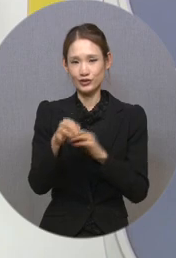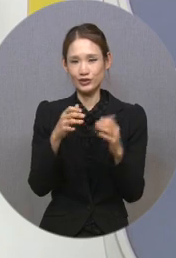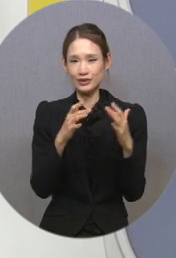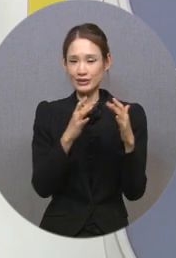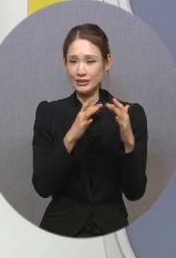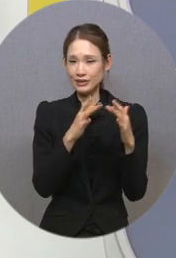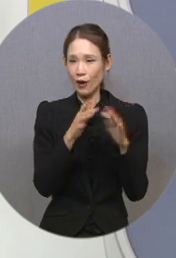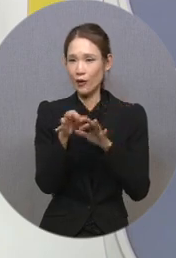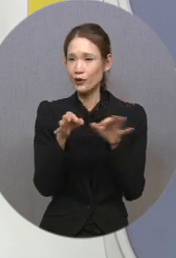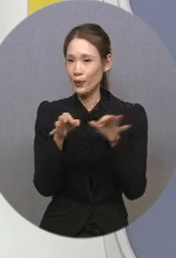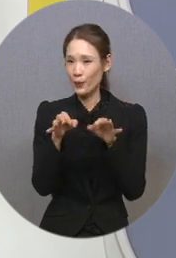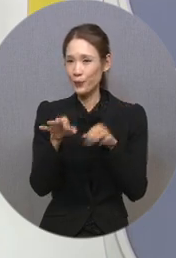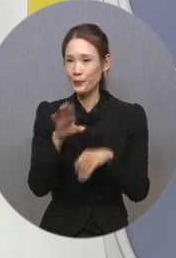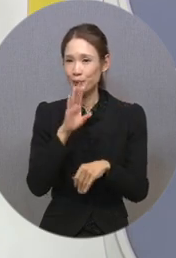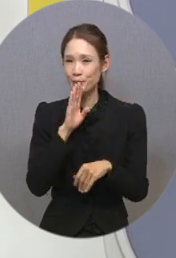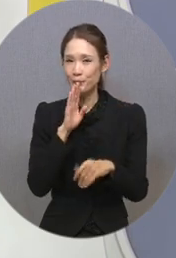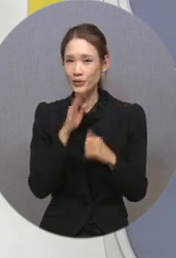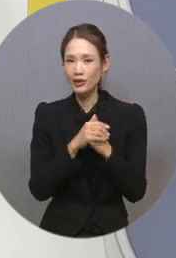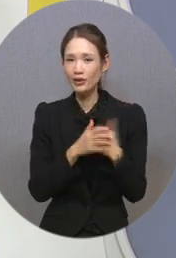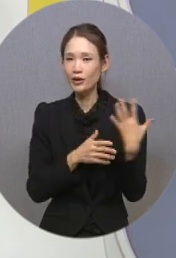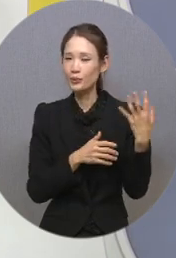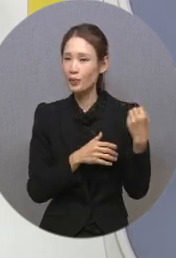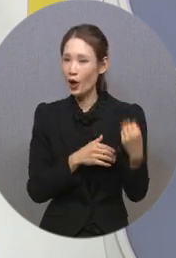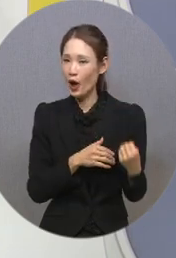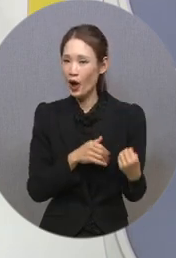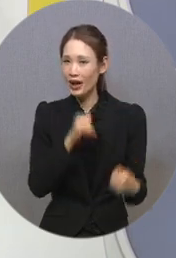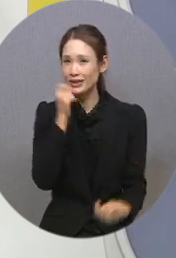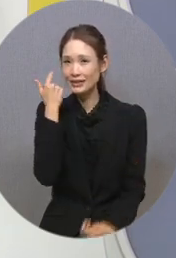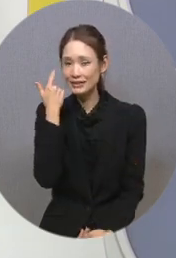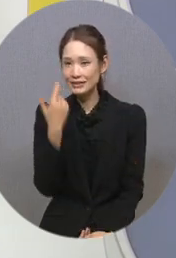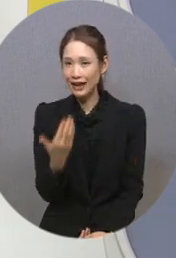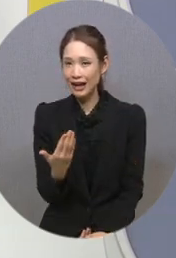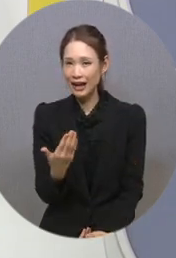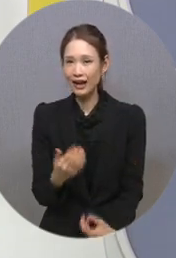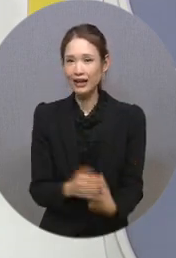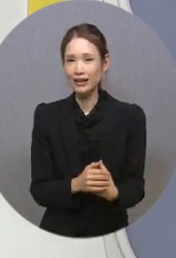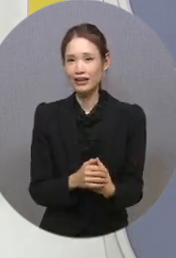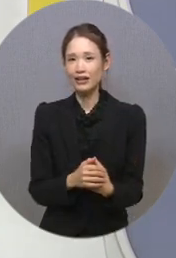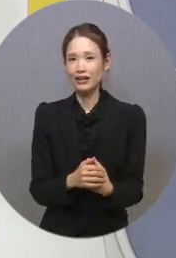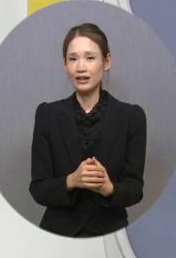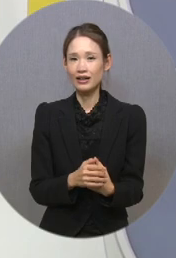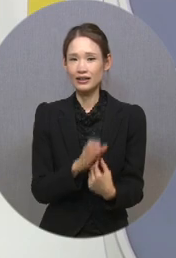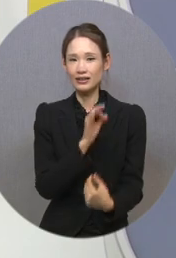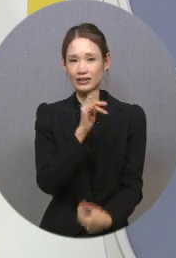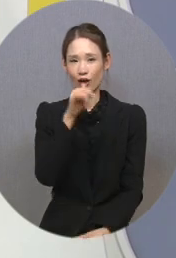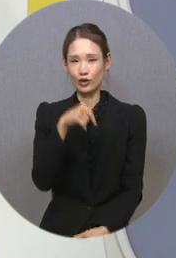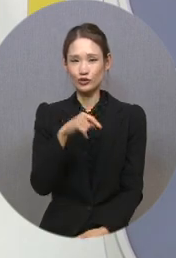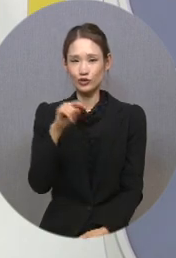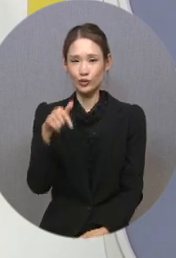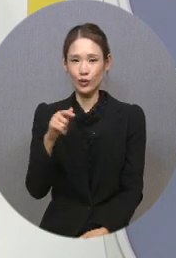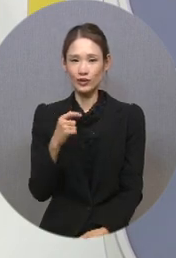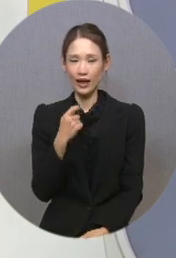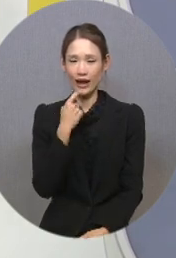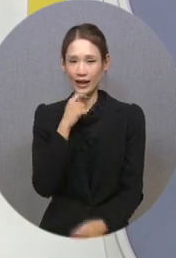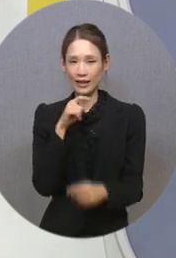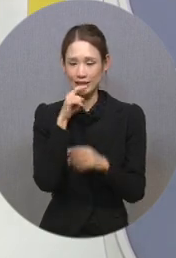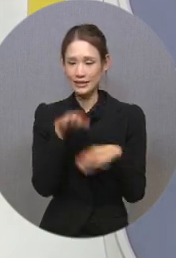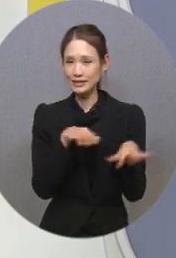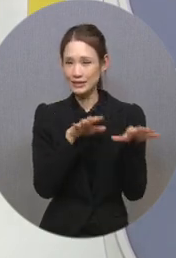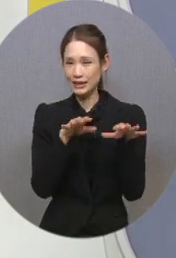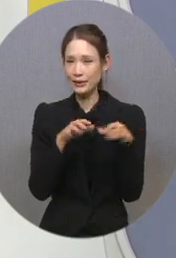온라인 쇼핑몰이잖아요. 아, 네, 맞습니다. 몇 개 품목 정도가 있는 거예요? 네. 요수 도산 갓김치부터 시작해서